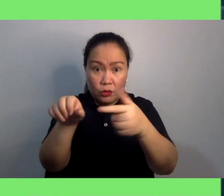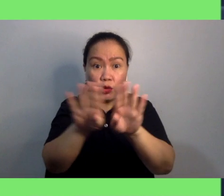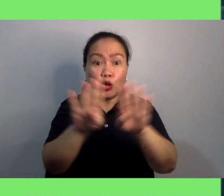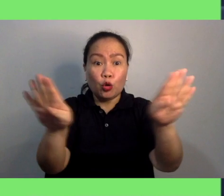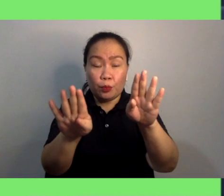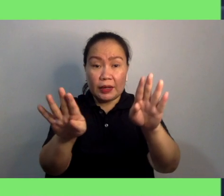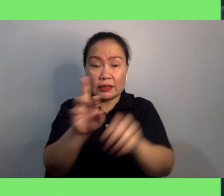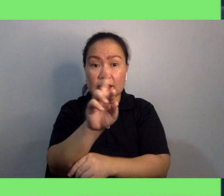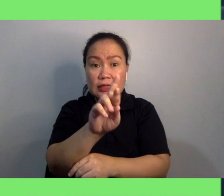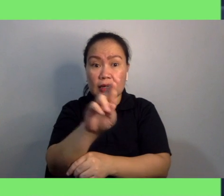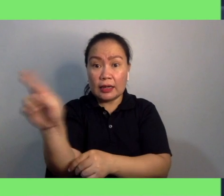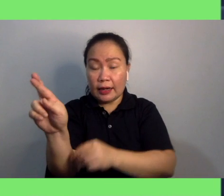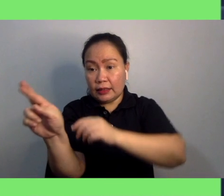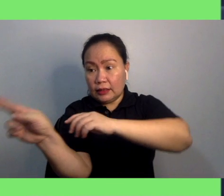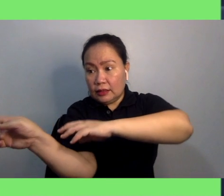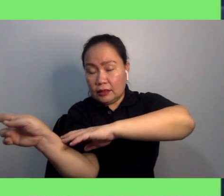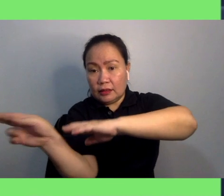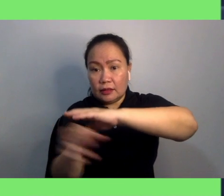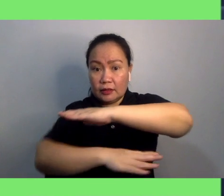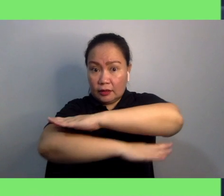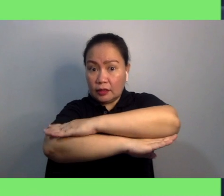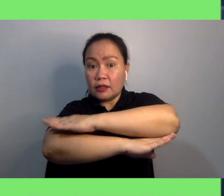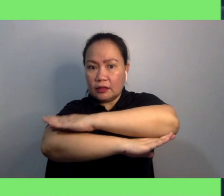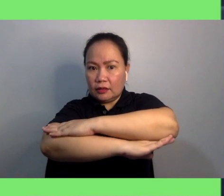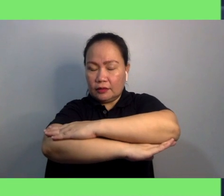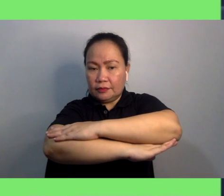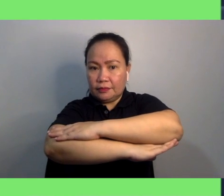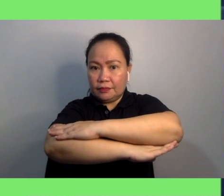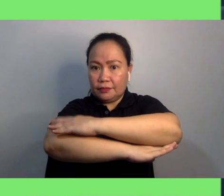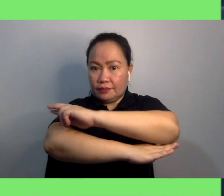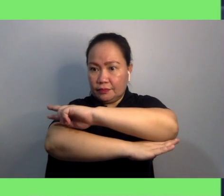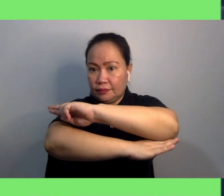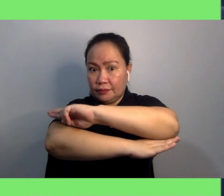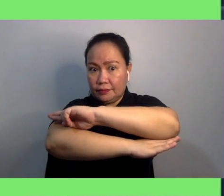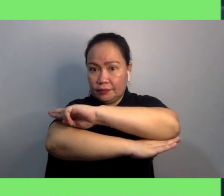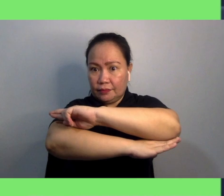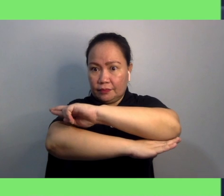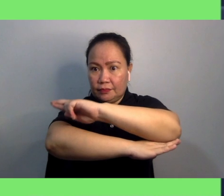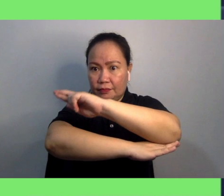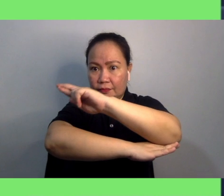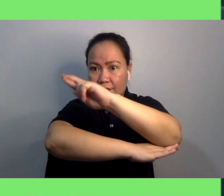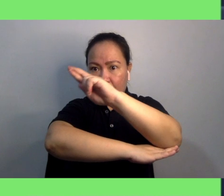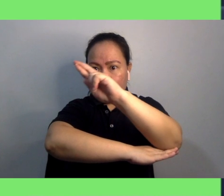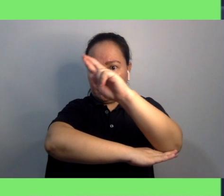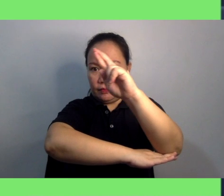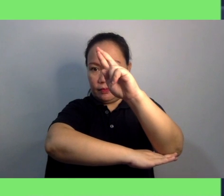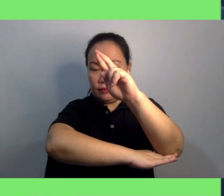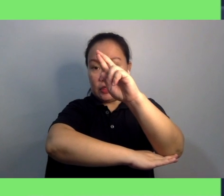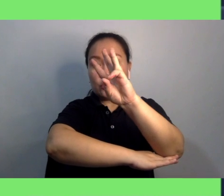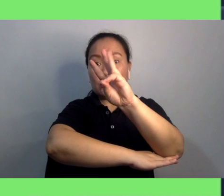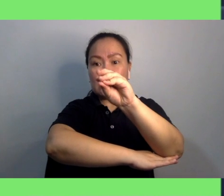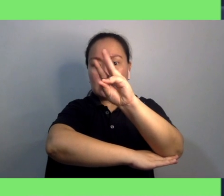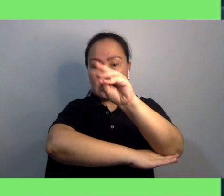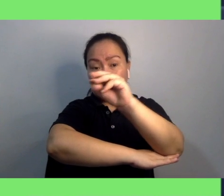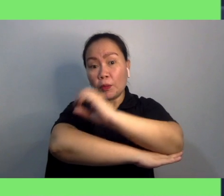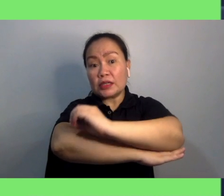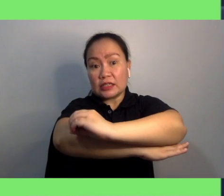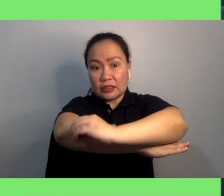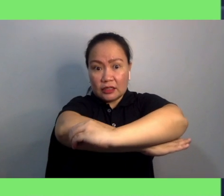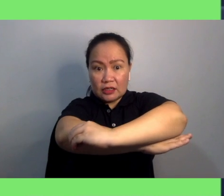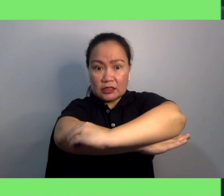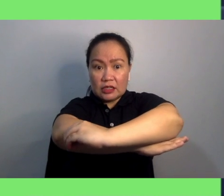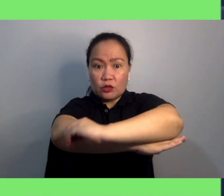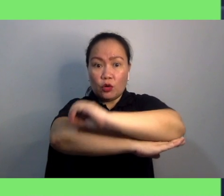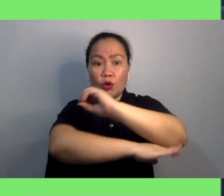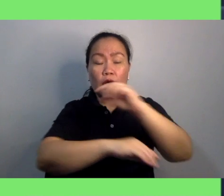since nasa right siya, tatapat mo lagi sa 0 degree. So, hindi pwedeng 180 kasi pababa yan. So, 0 degree